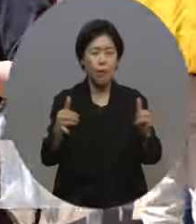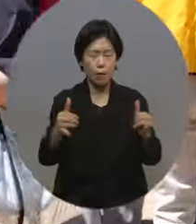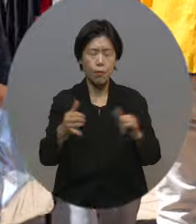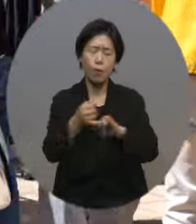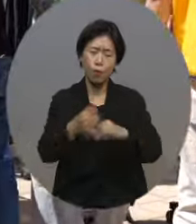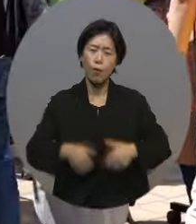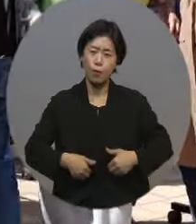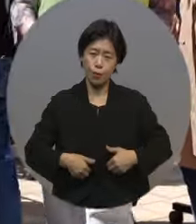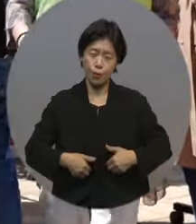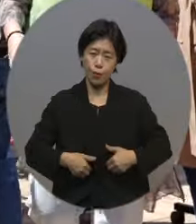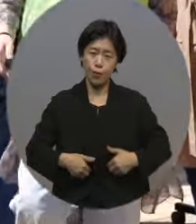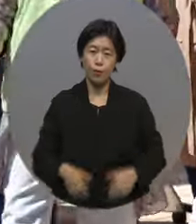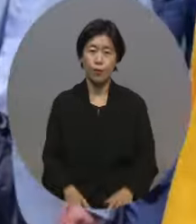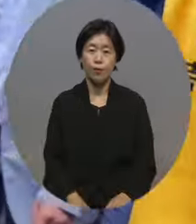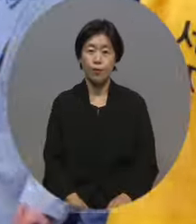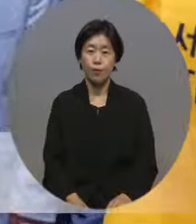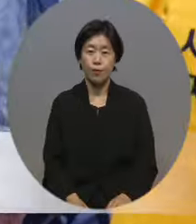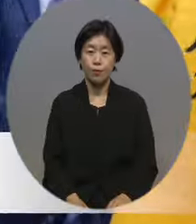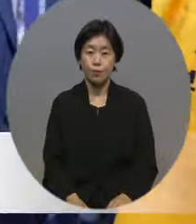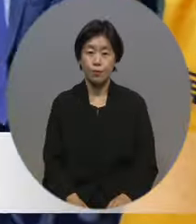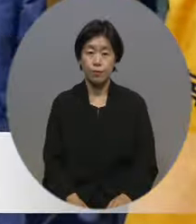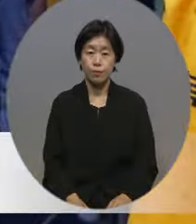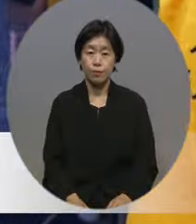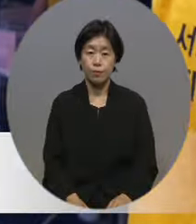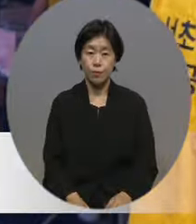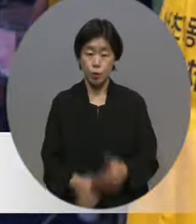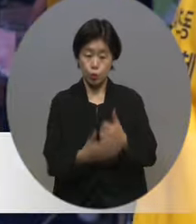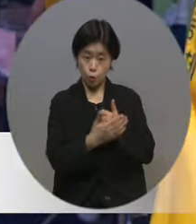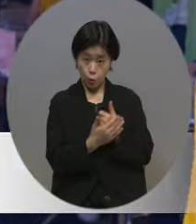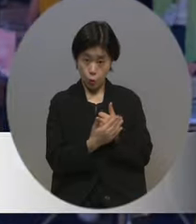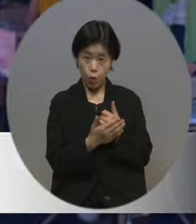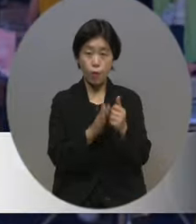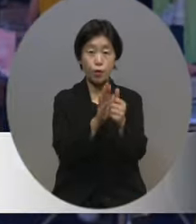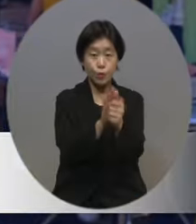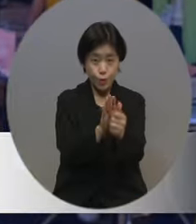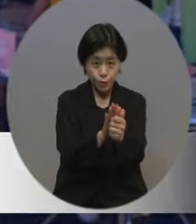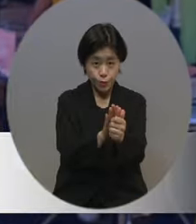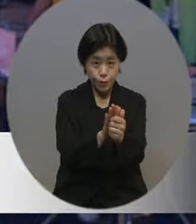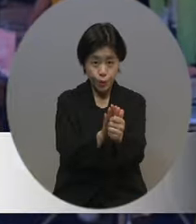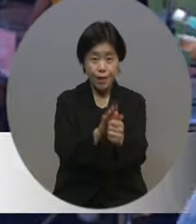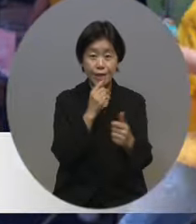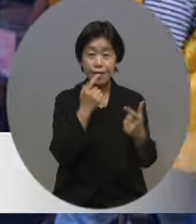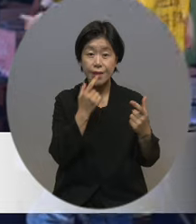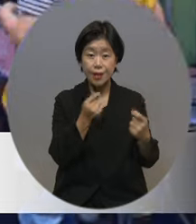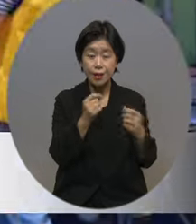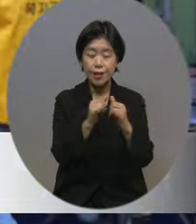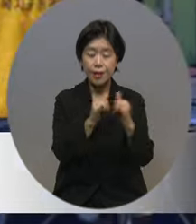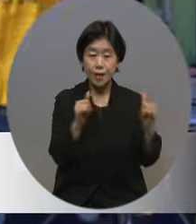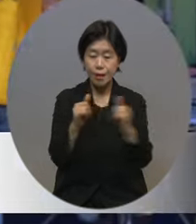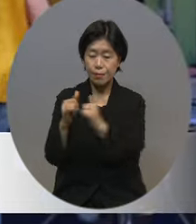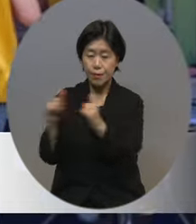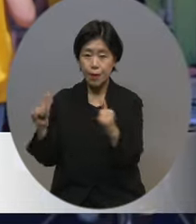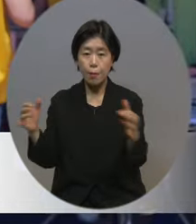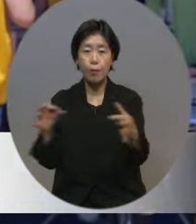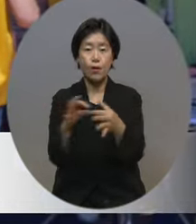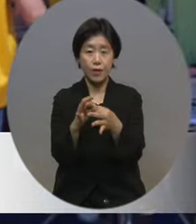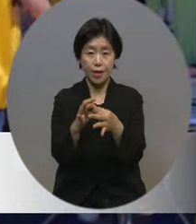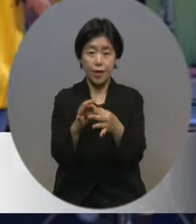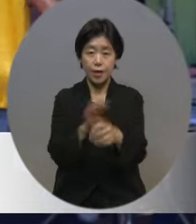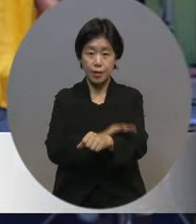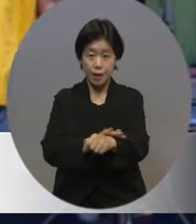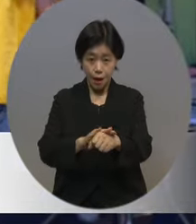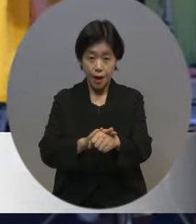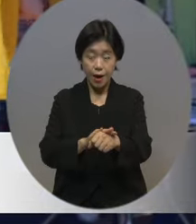불가했던 행사입니다. 도움을 받기도 하고 도움을 주기도 하는 그런 어떤 사람 간의 관계들이